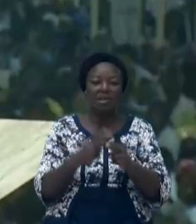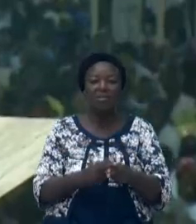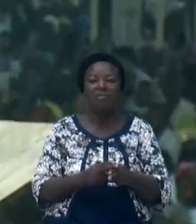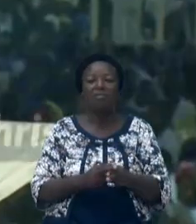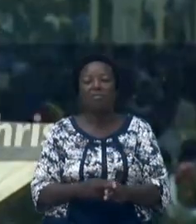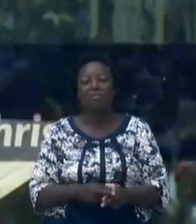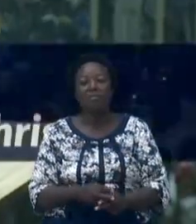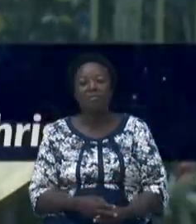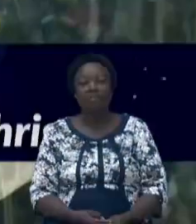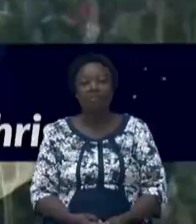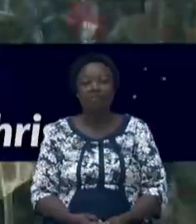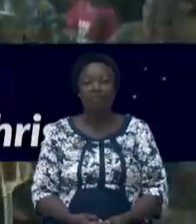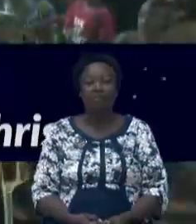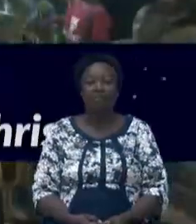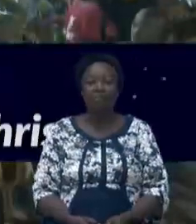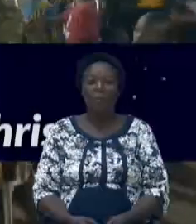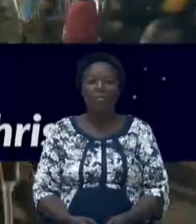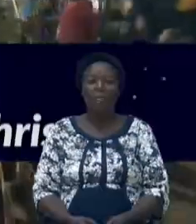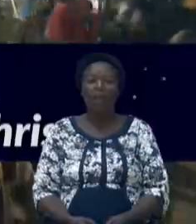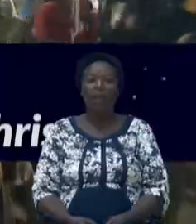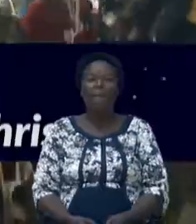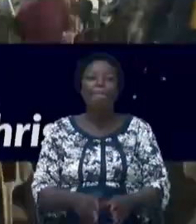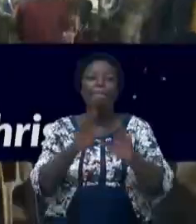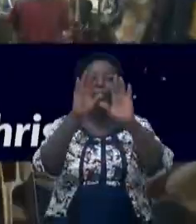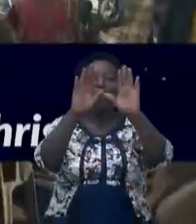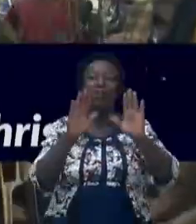où êtes vous ça va venir